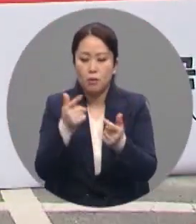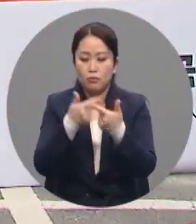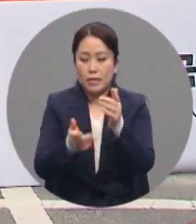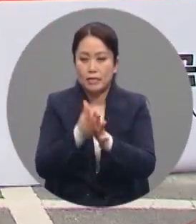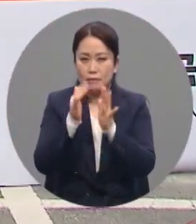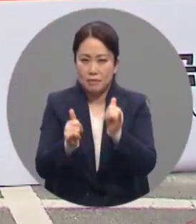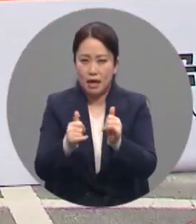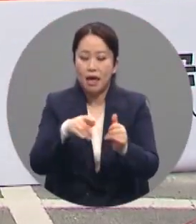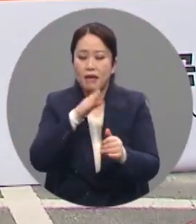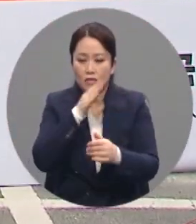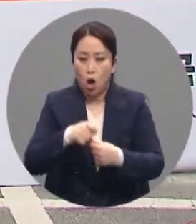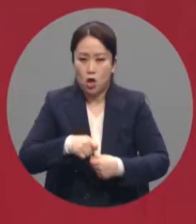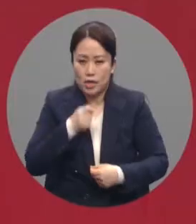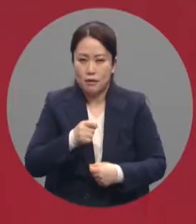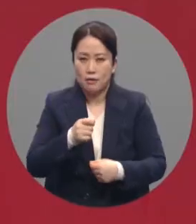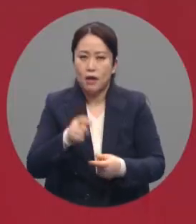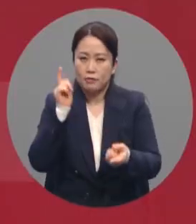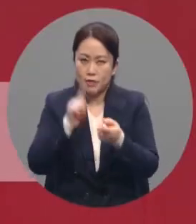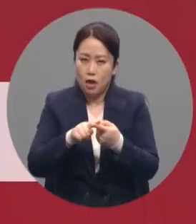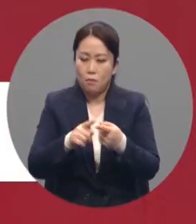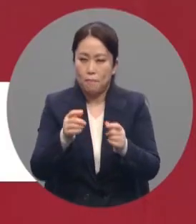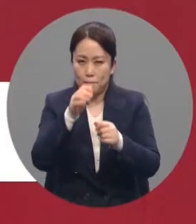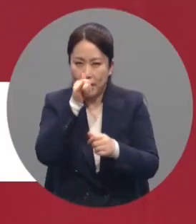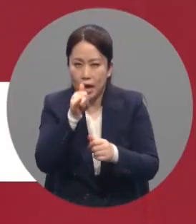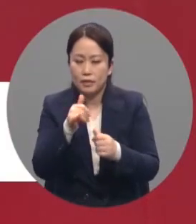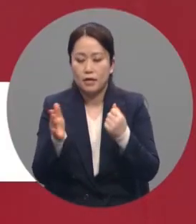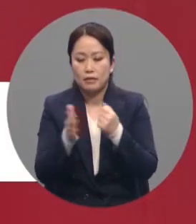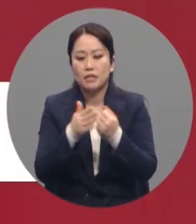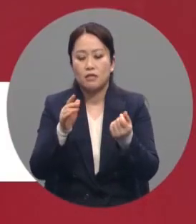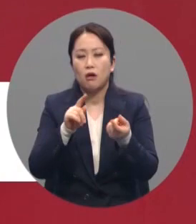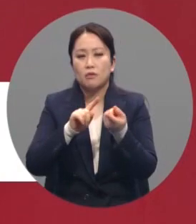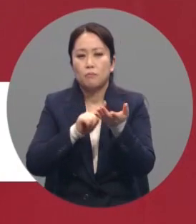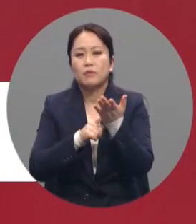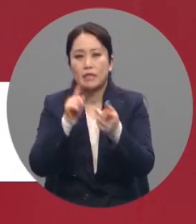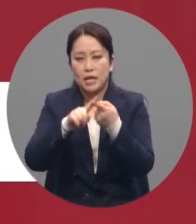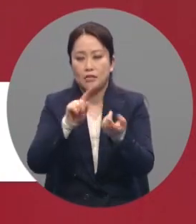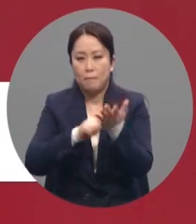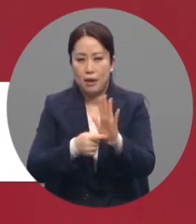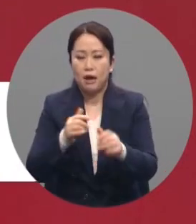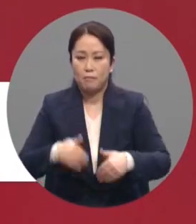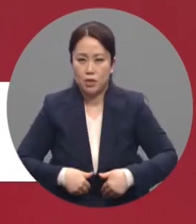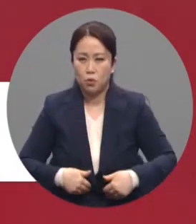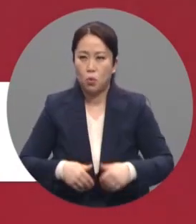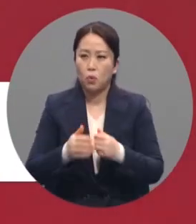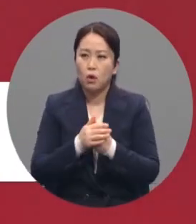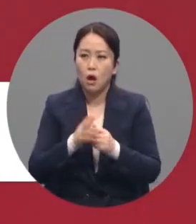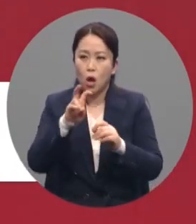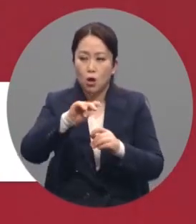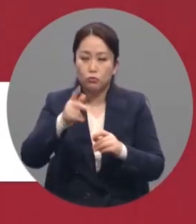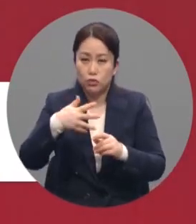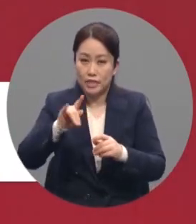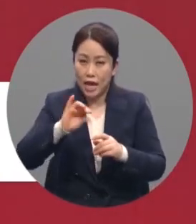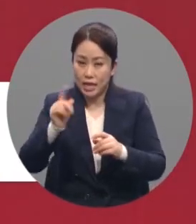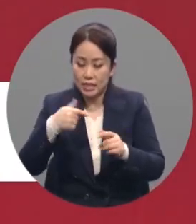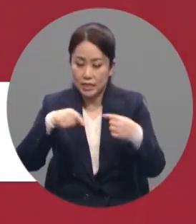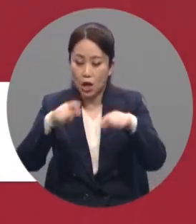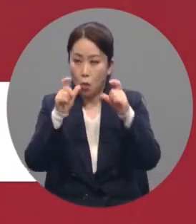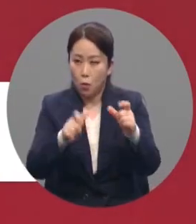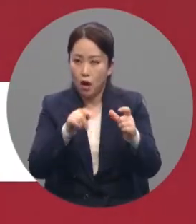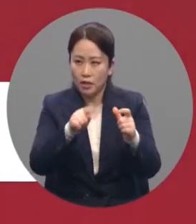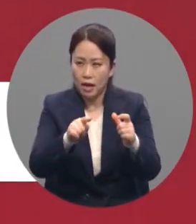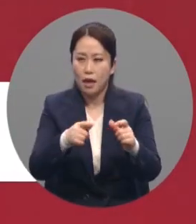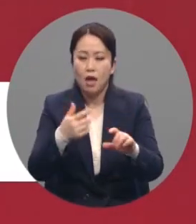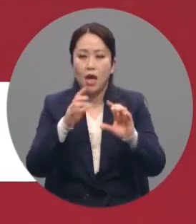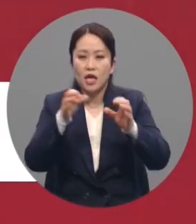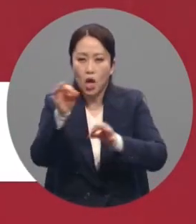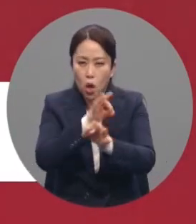주장했습니다. 문재인 정권이 경제, 외교, 안보, 복지